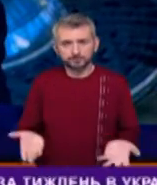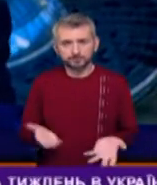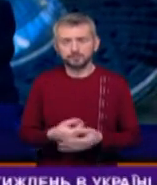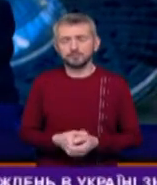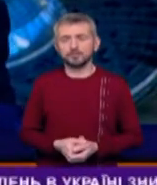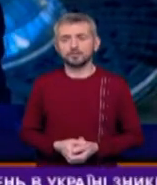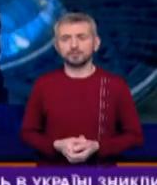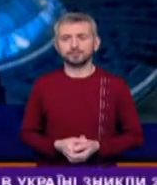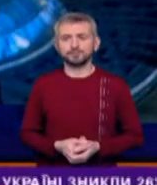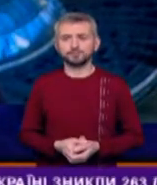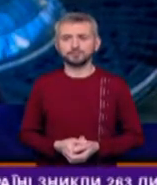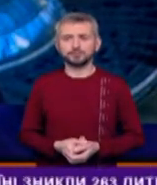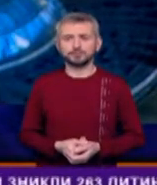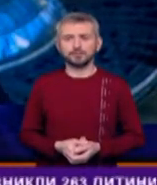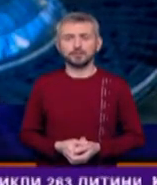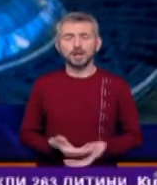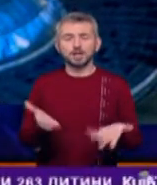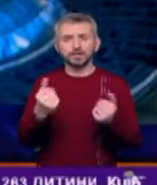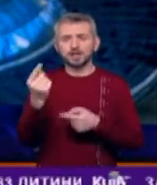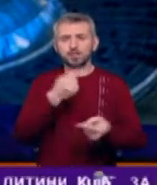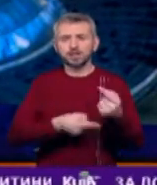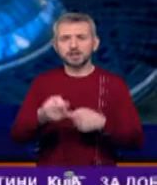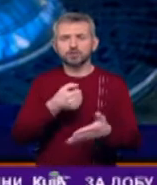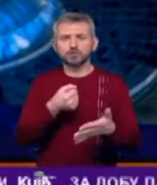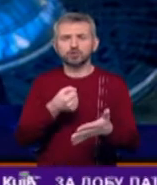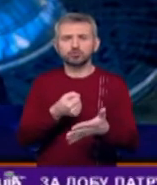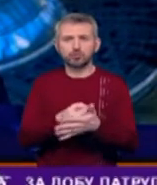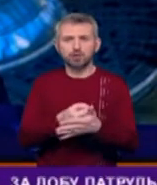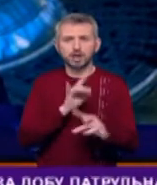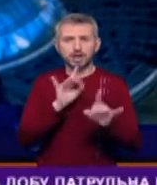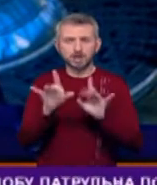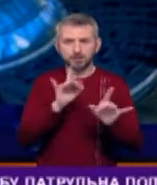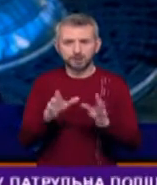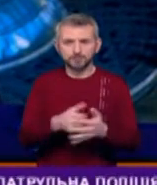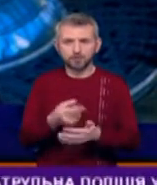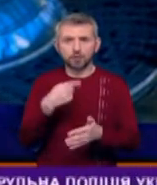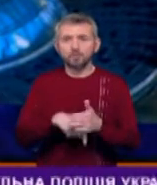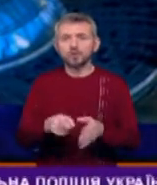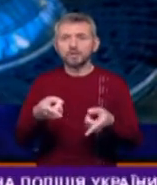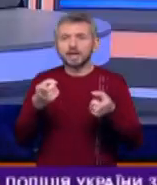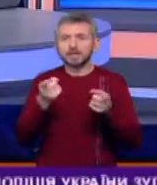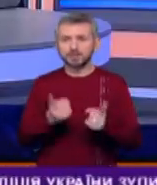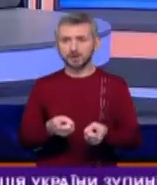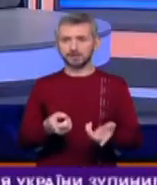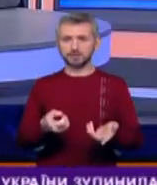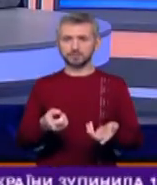вам дякуємо за вашу участь. Давайте повернемося до реклами. Тому що насправді